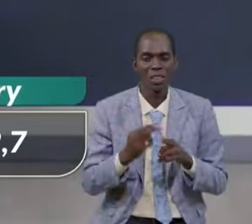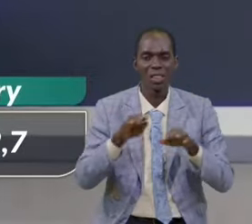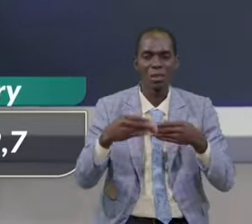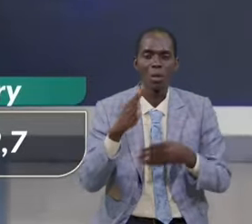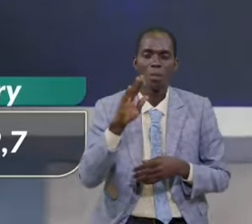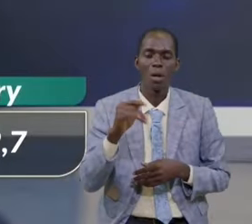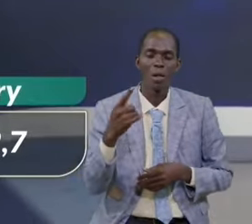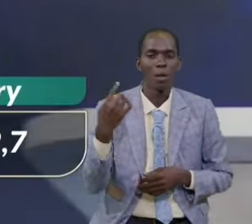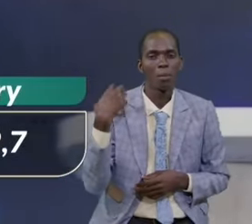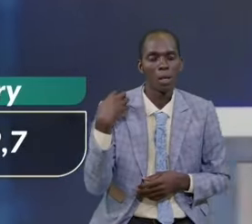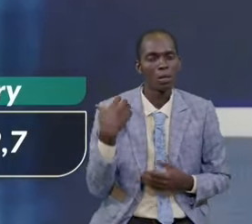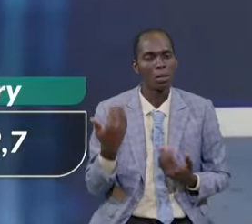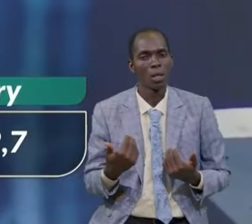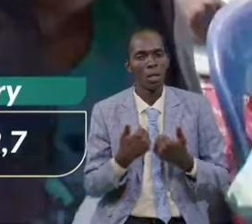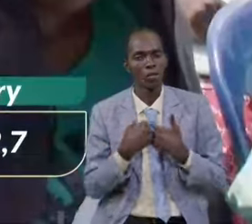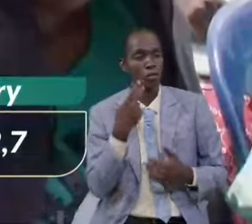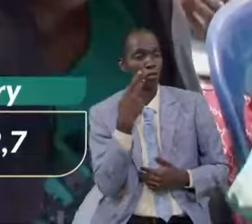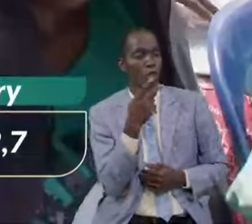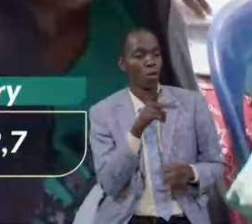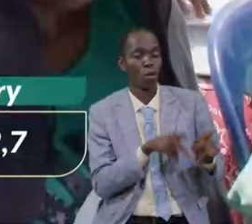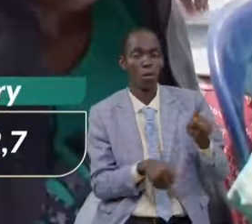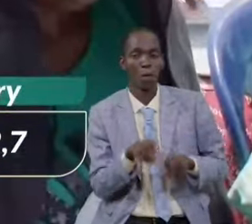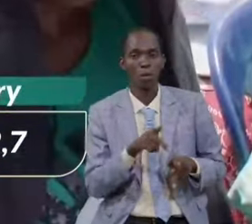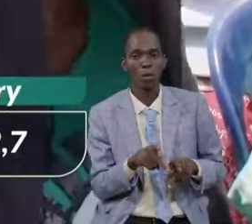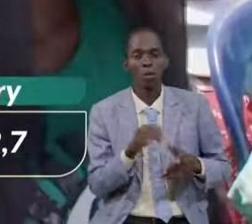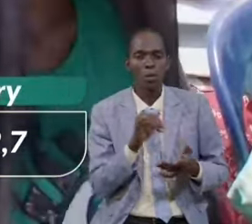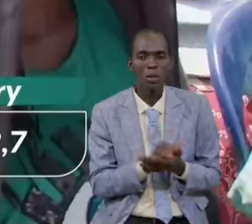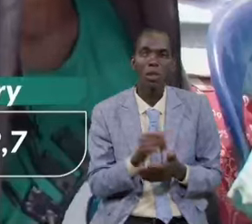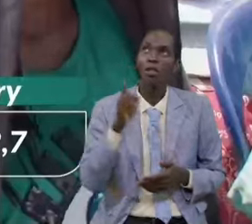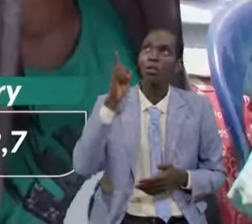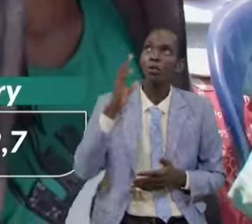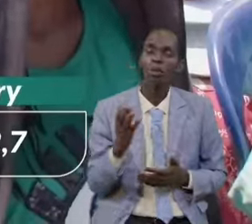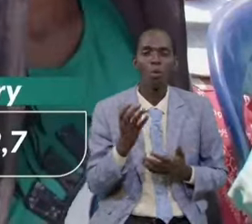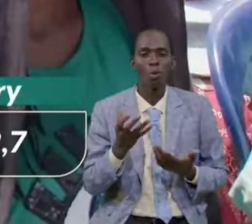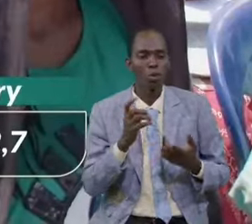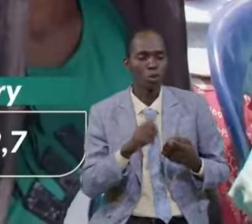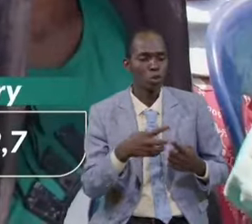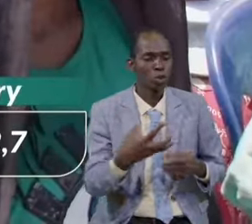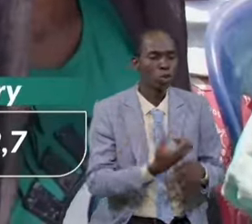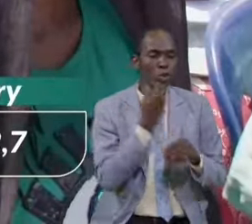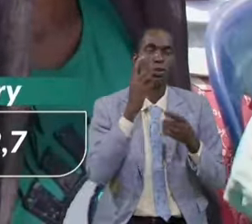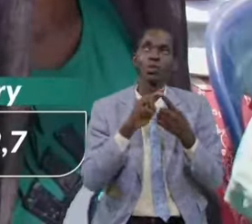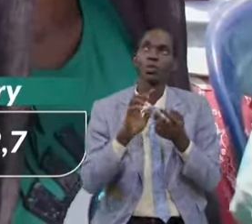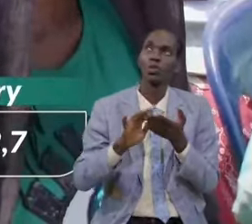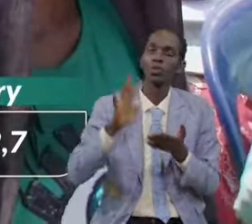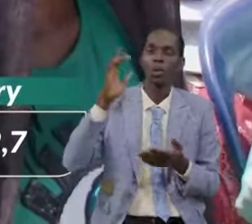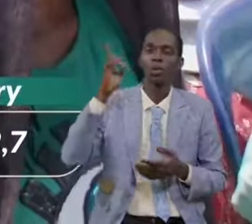par le maître. Est-ce que tu as, on voit des gens que Dieu veut conduire à la gloire.